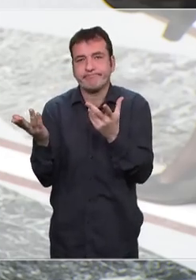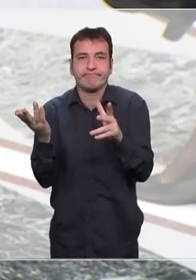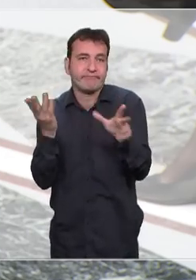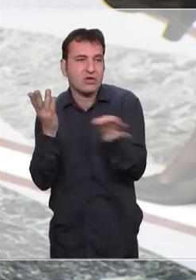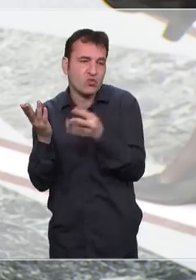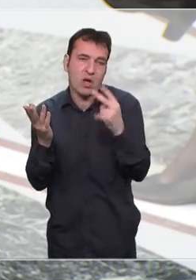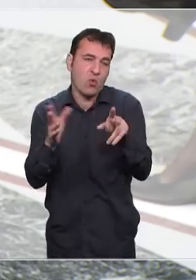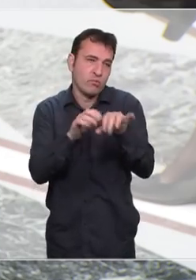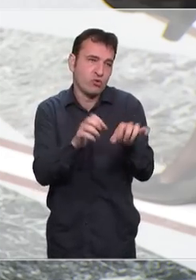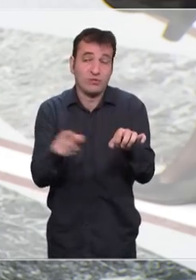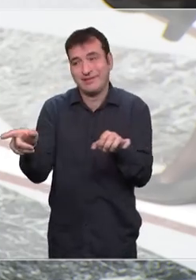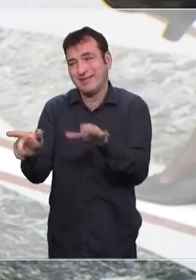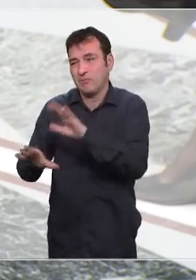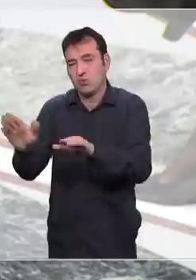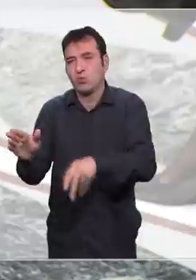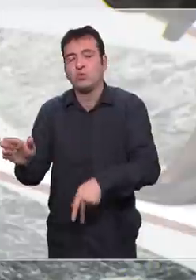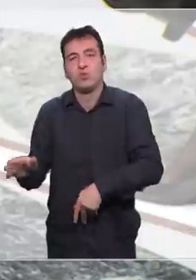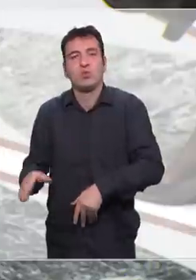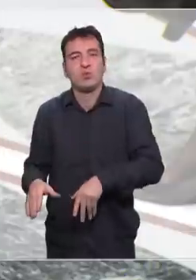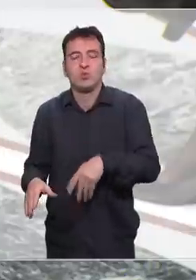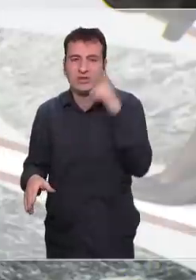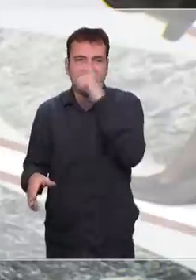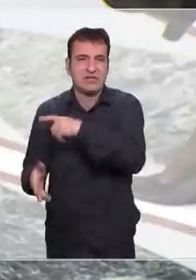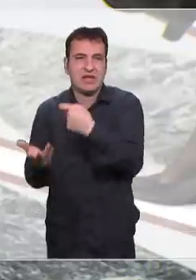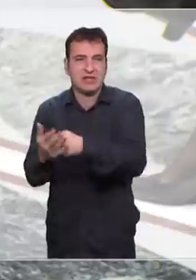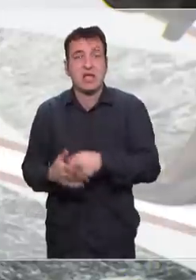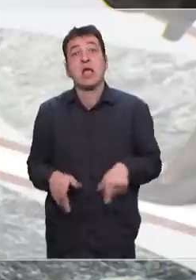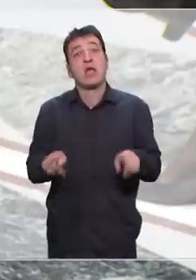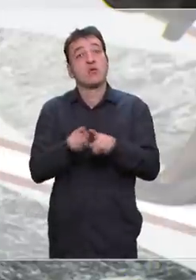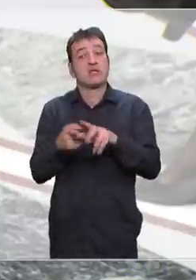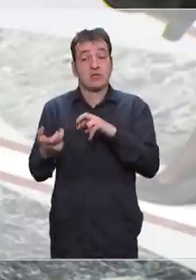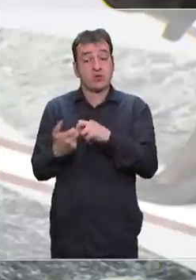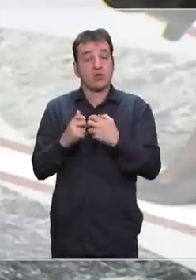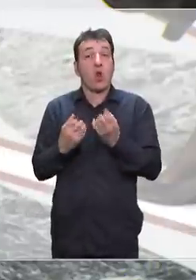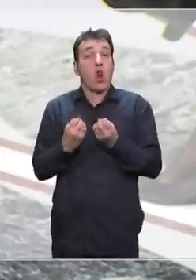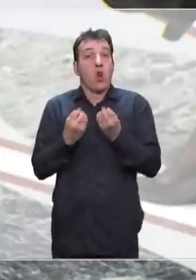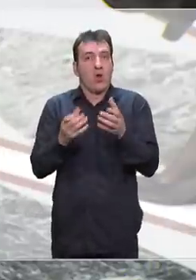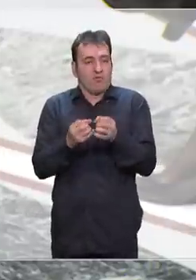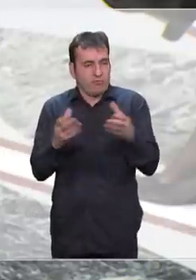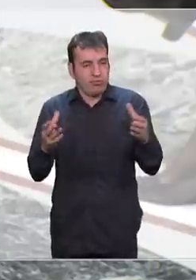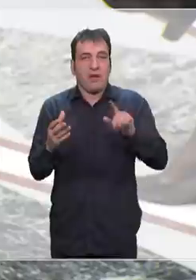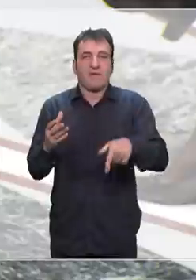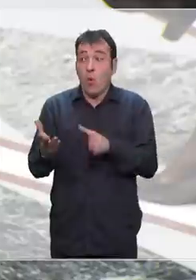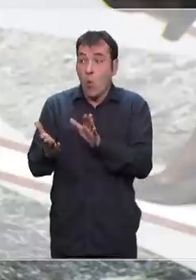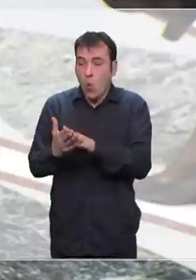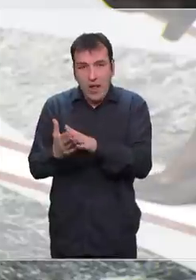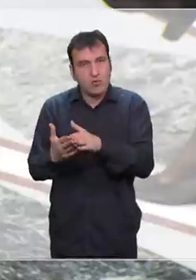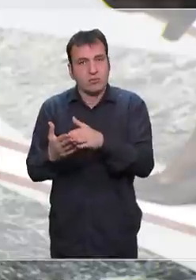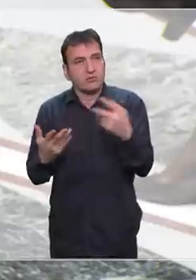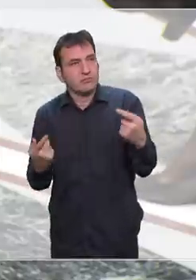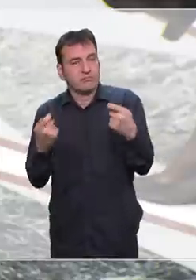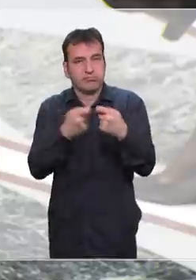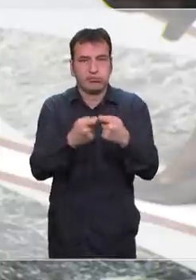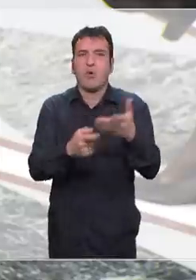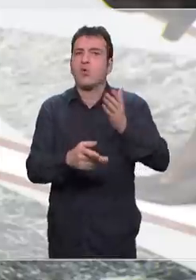besoin de travailler sur ce sujet-là. Puis, on a un sujet structurel. C'est l'offre s'est développée. Il faut que désormais, la demande soit au rendez-vous. Nous avions une croissance à deux